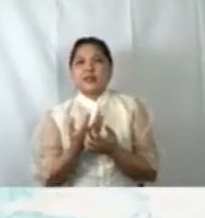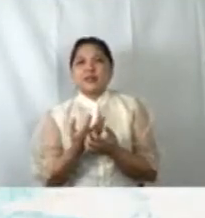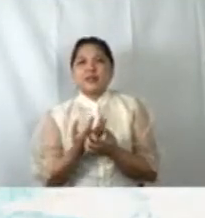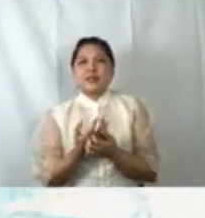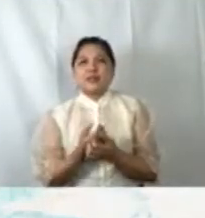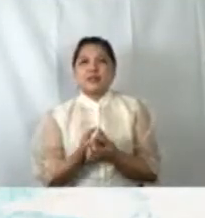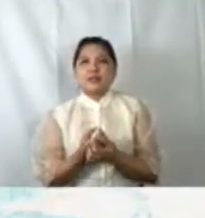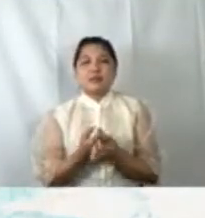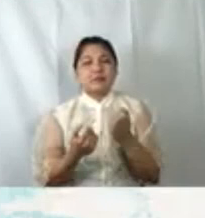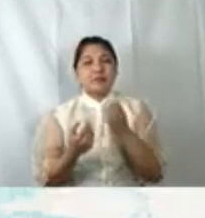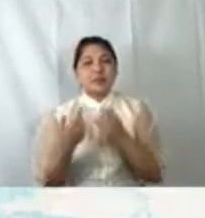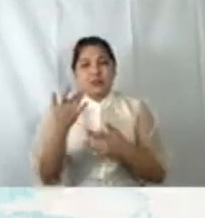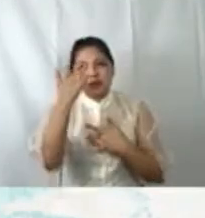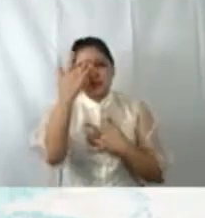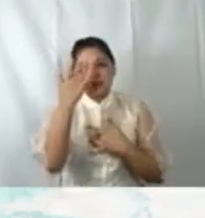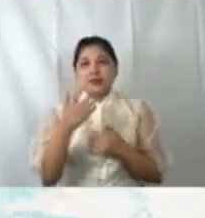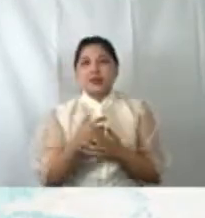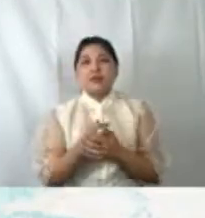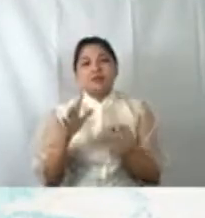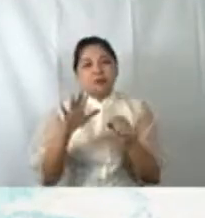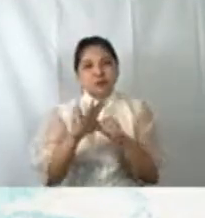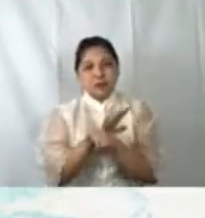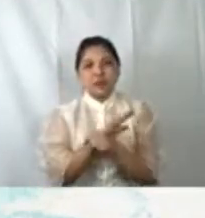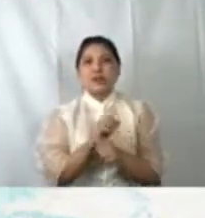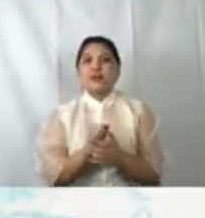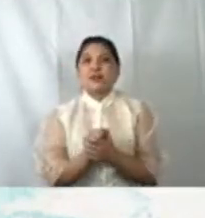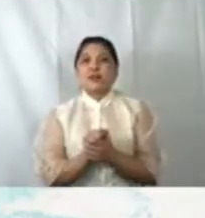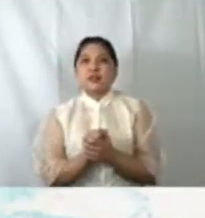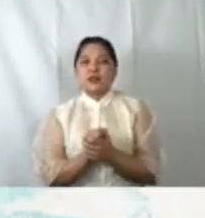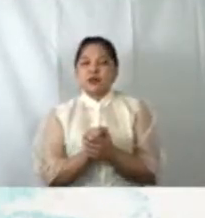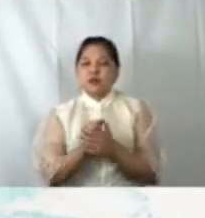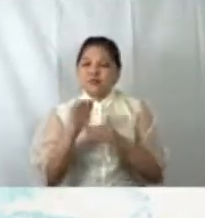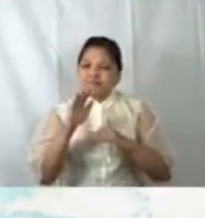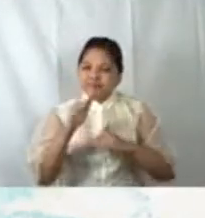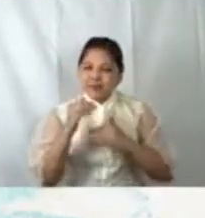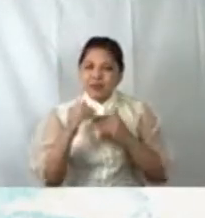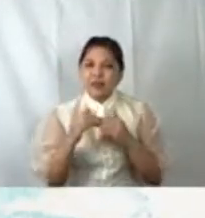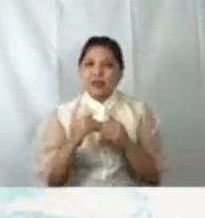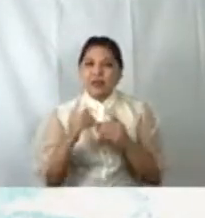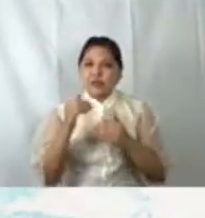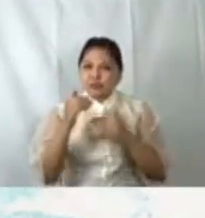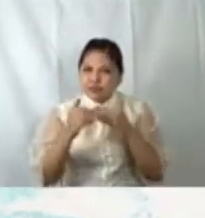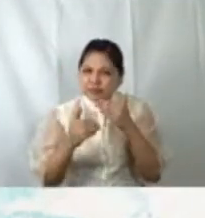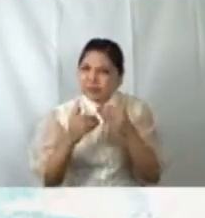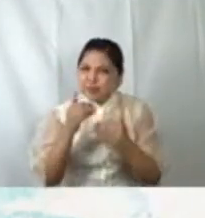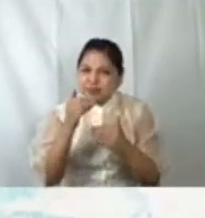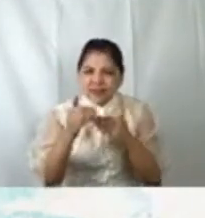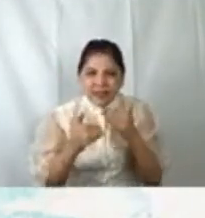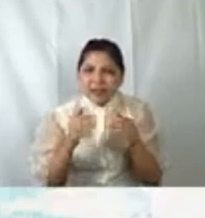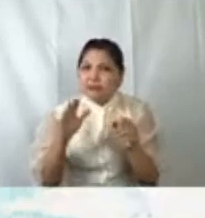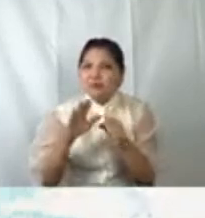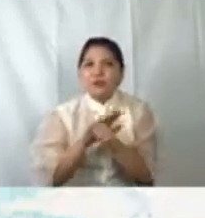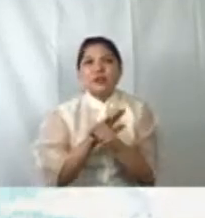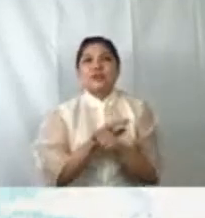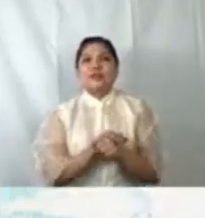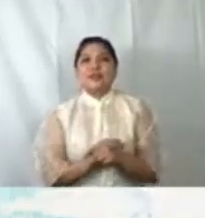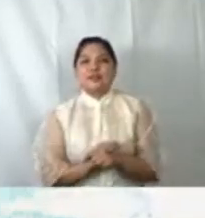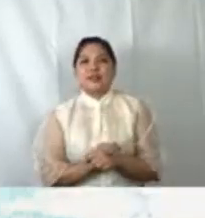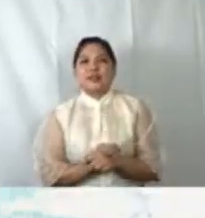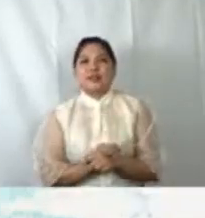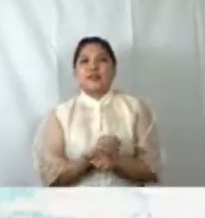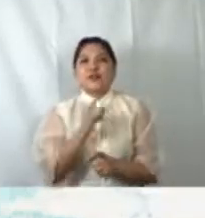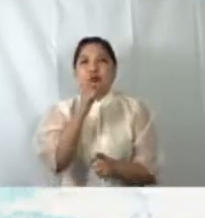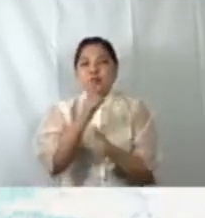ay nagiging ganap o unti-unting nagiging ganap ang diwa ng kalayaan